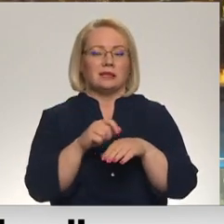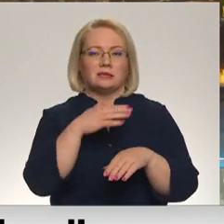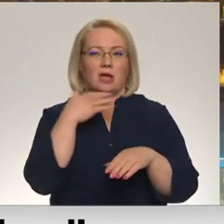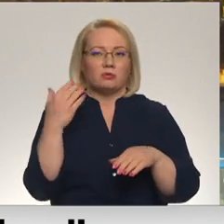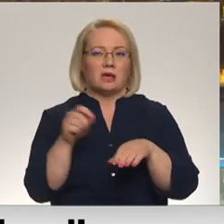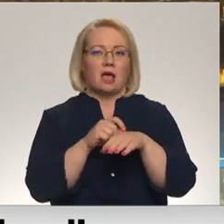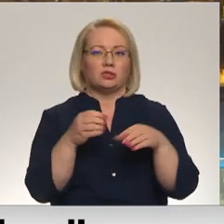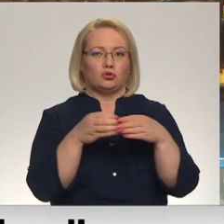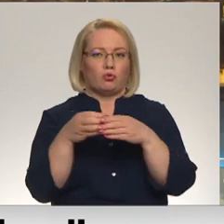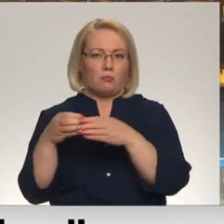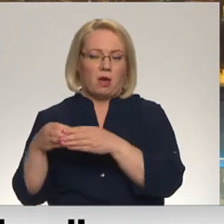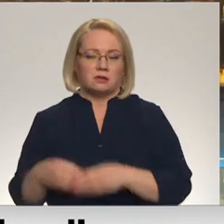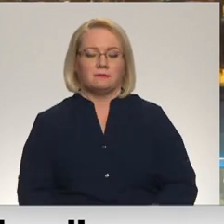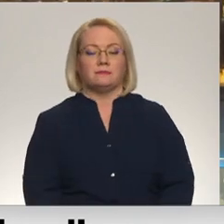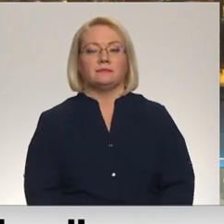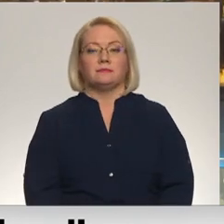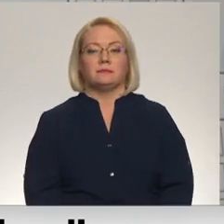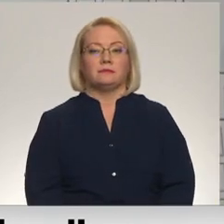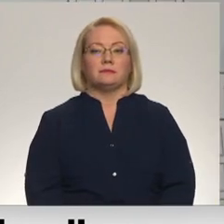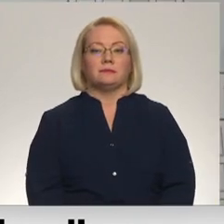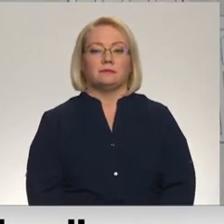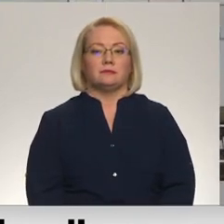grupās. Turpina Davids Frēdenfelds.